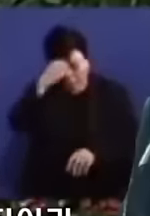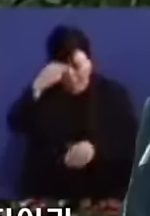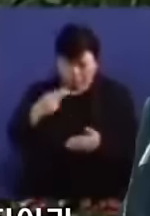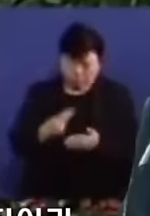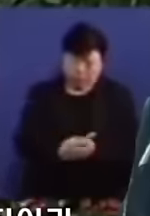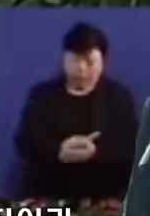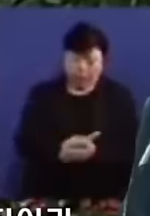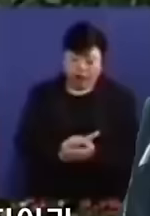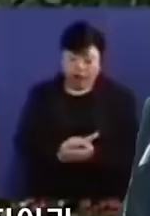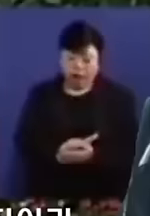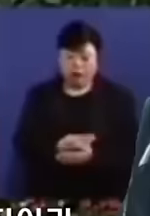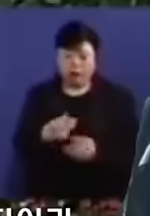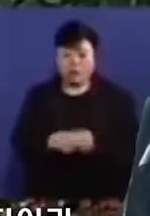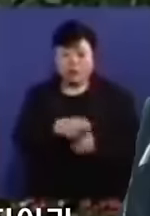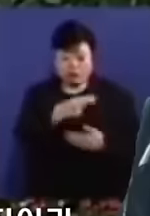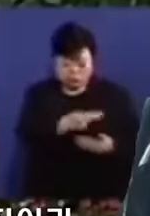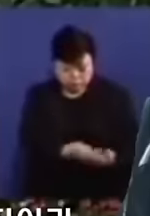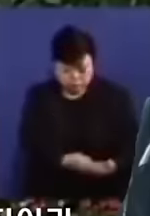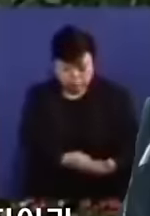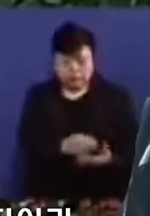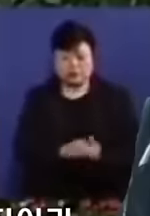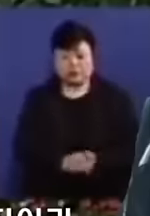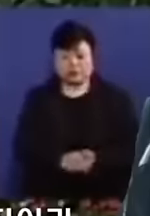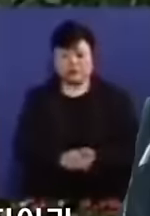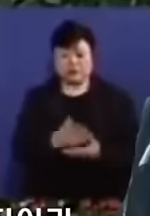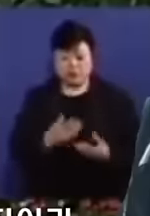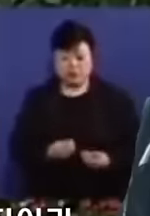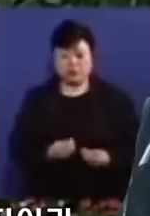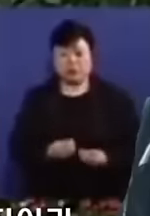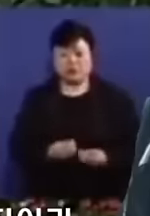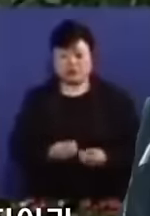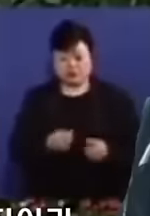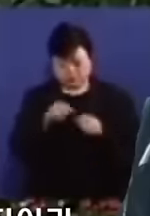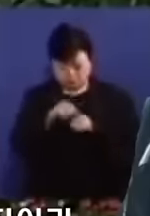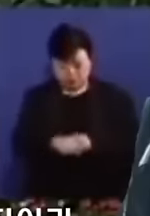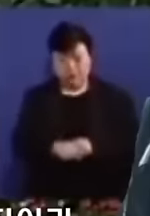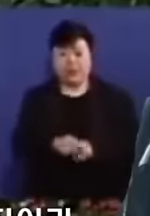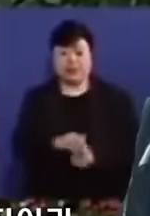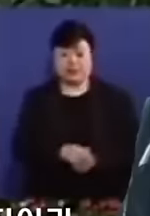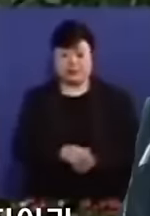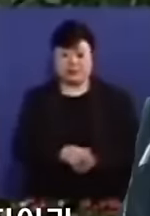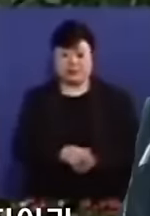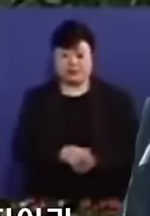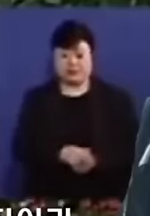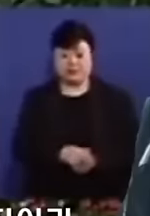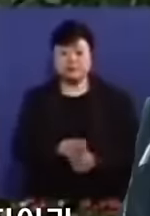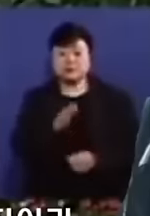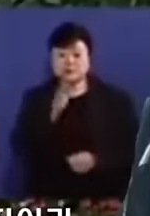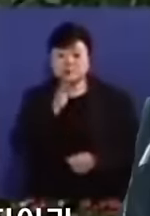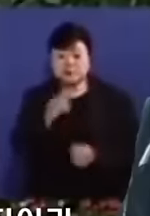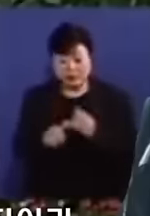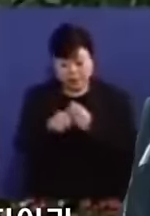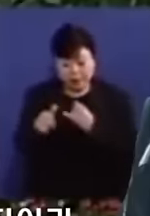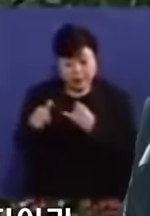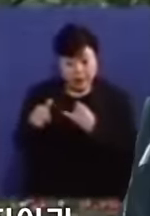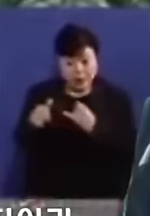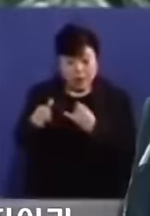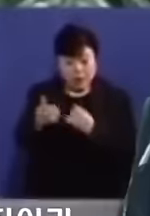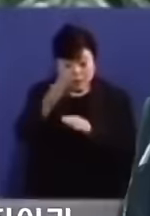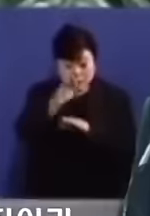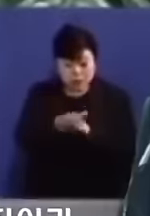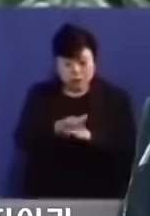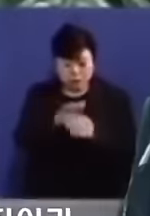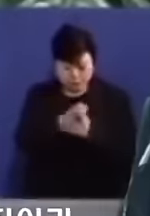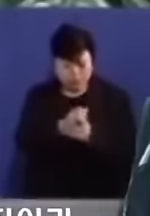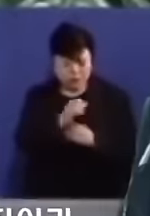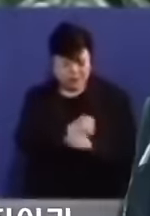아니었고 중환자실을 들락거리며 고통과 절망의 나날을 보냈습니다. 그런데 하루는 그 남편이 성도들이